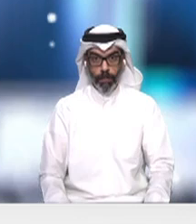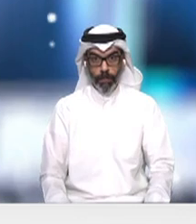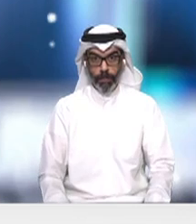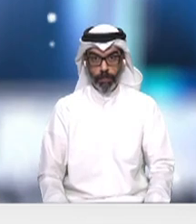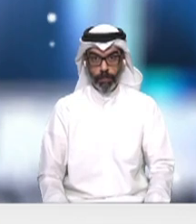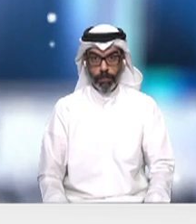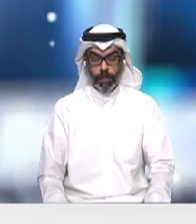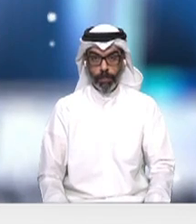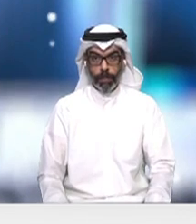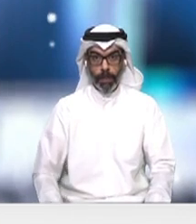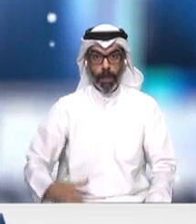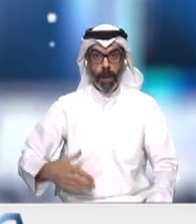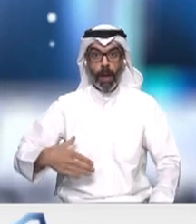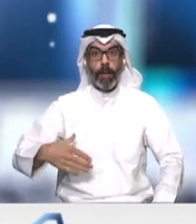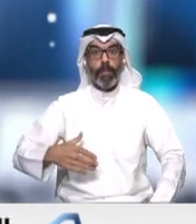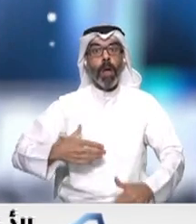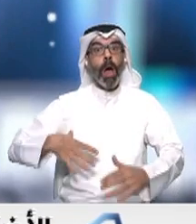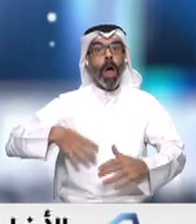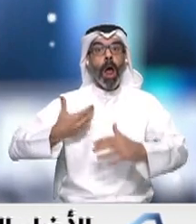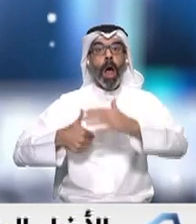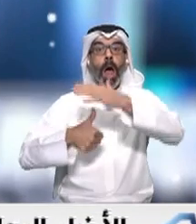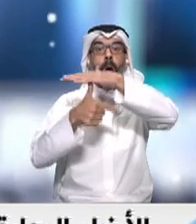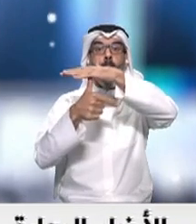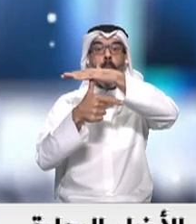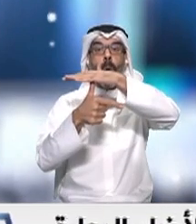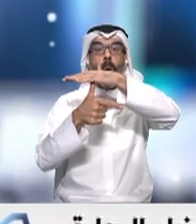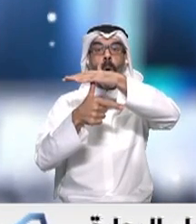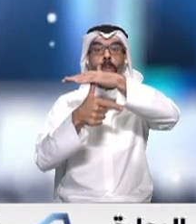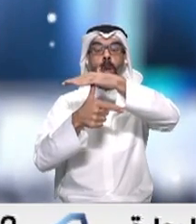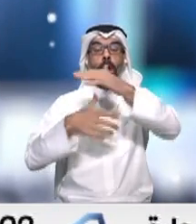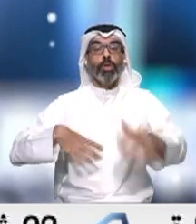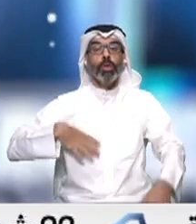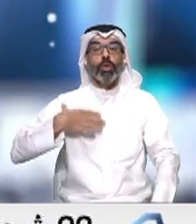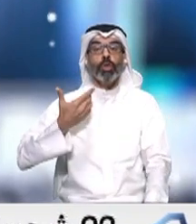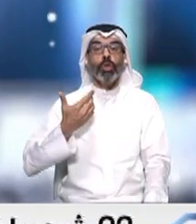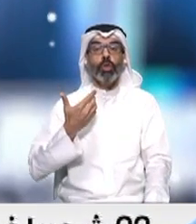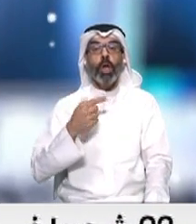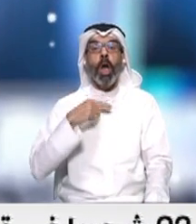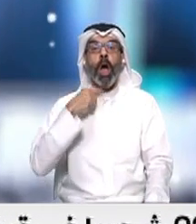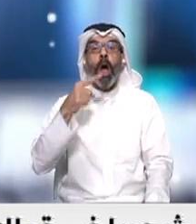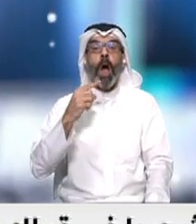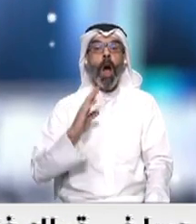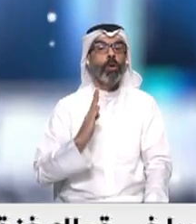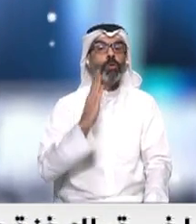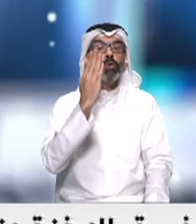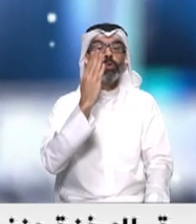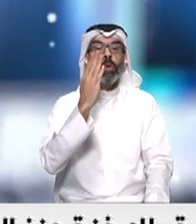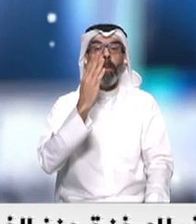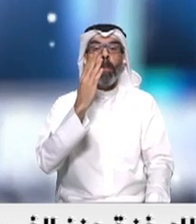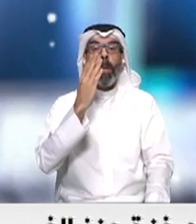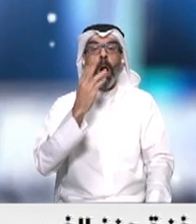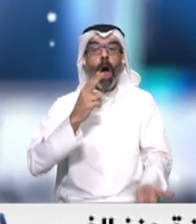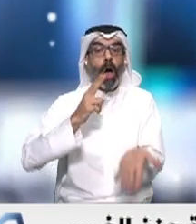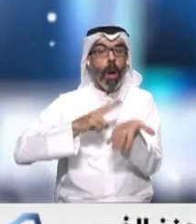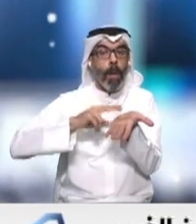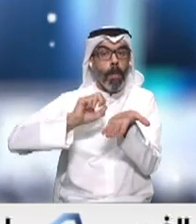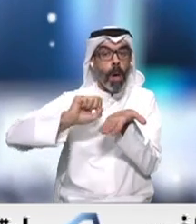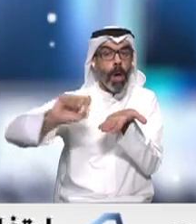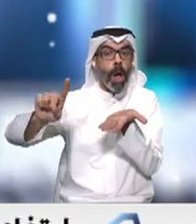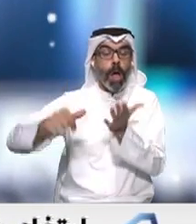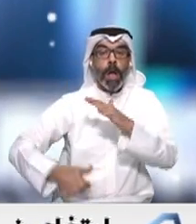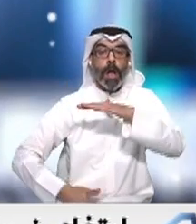الشقيق بعث سمو ولي العهد الشيخ صباح خالد الحمد الصباح حفظه الله ببرق الى فخامه